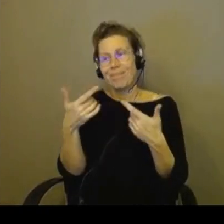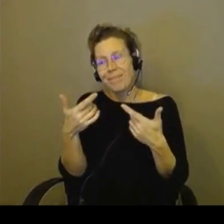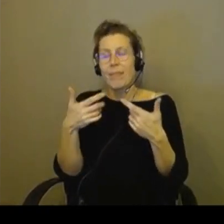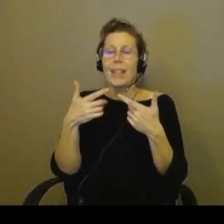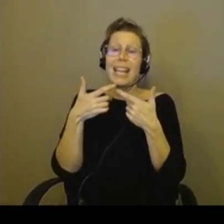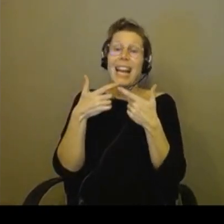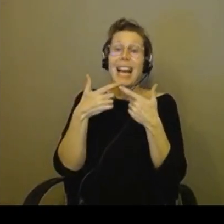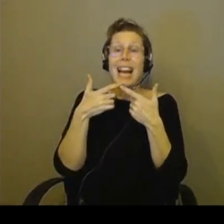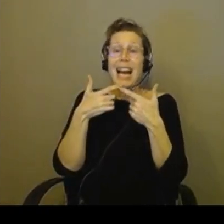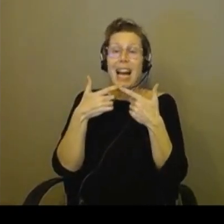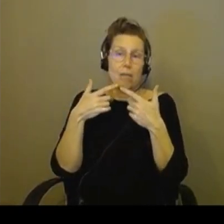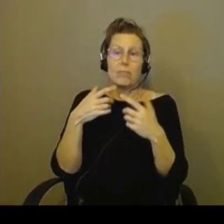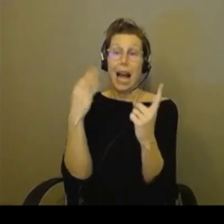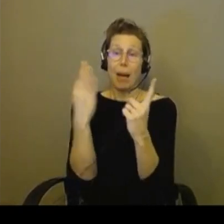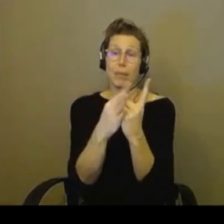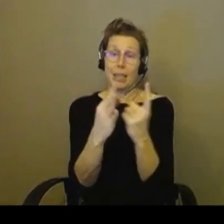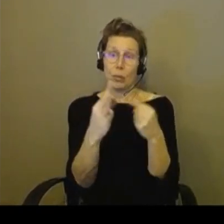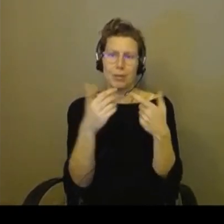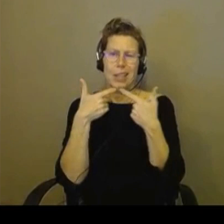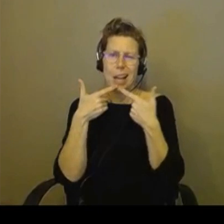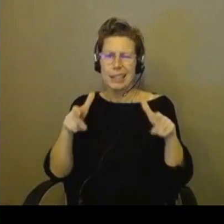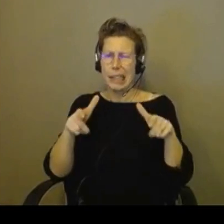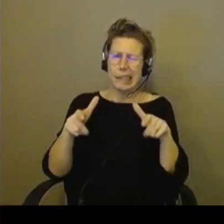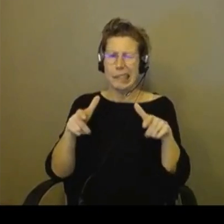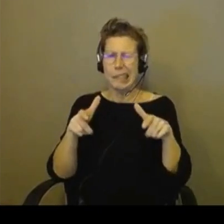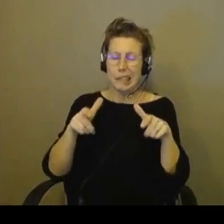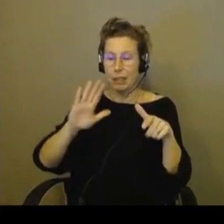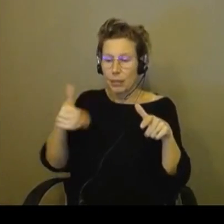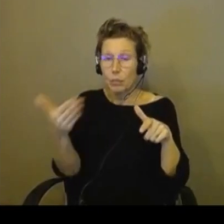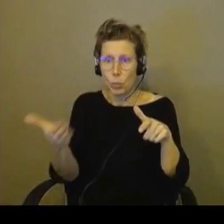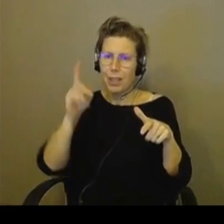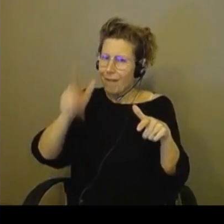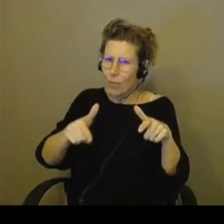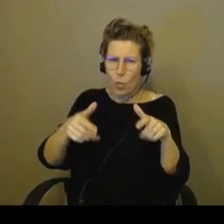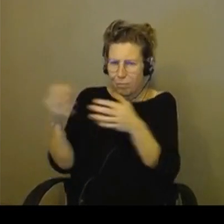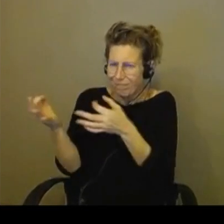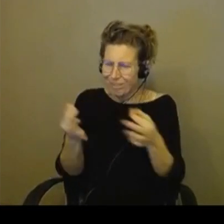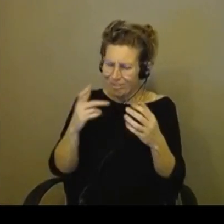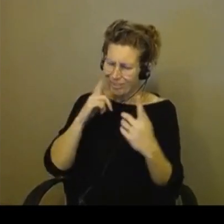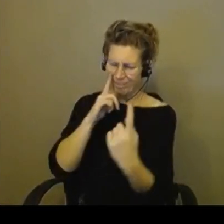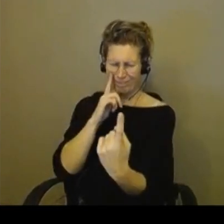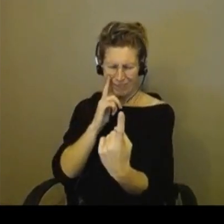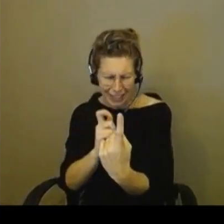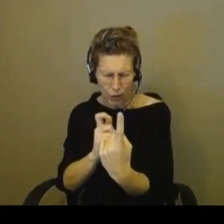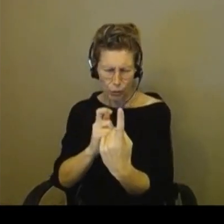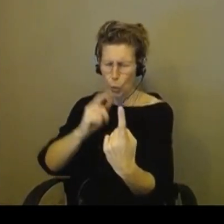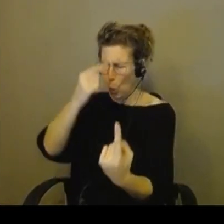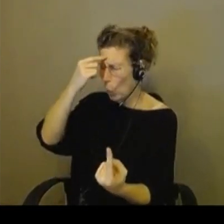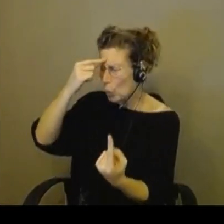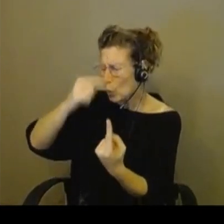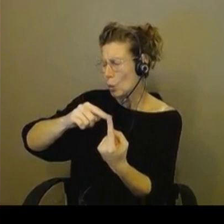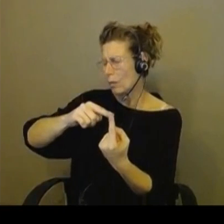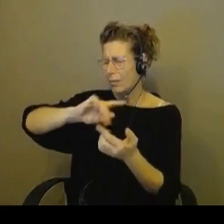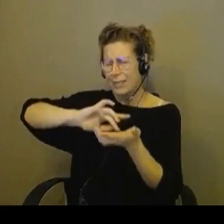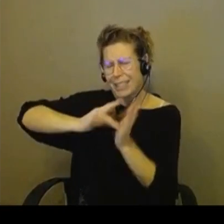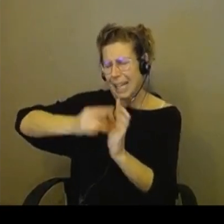de l'application. Donc ça nous montre qu'il faut qu'on soit sans cesse attentif à l'ensemble des sujets et à l'ensemble des